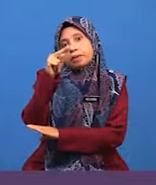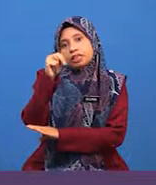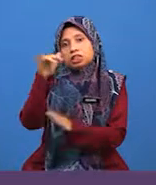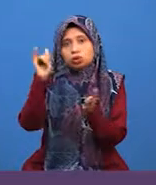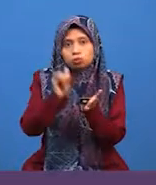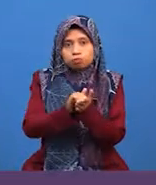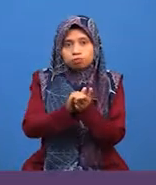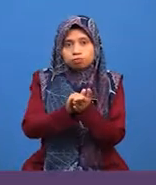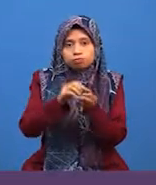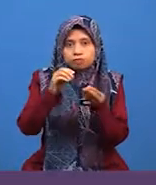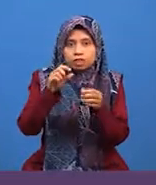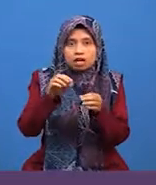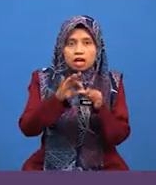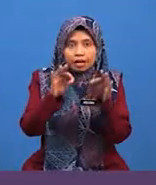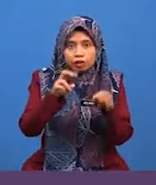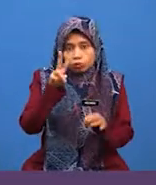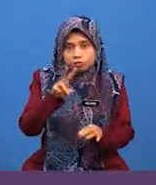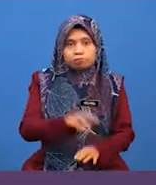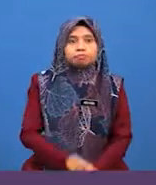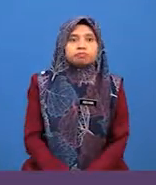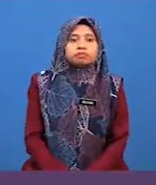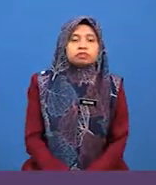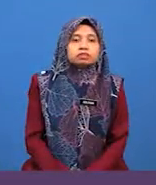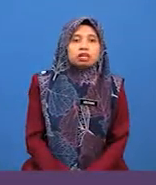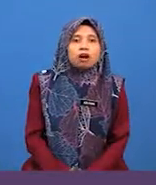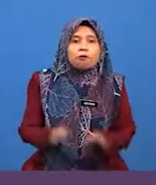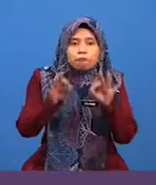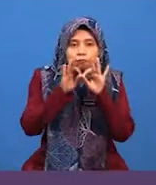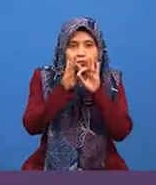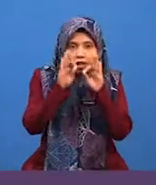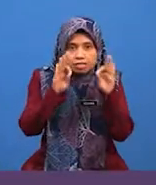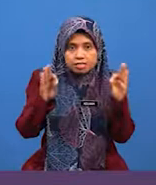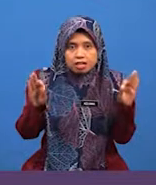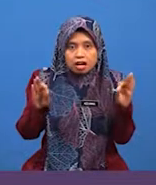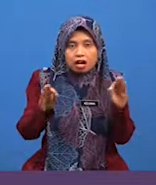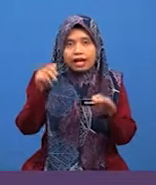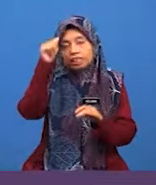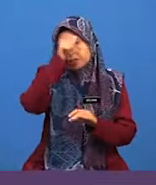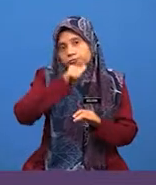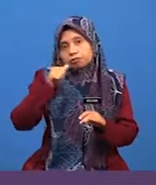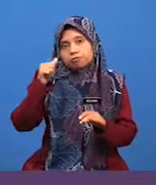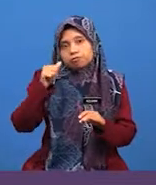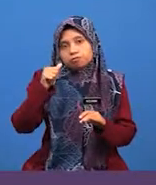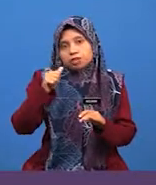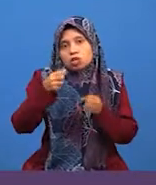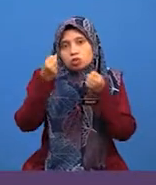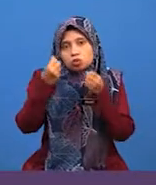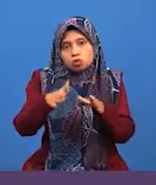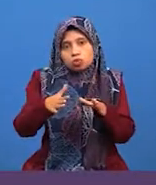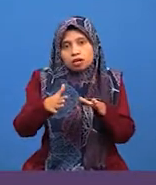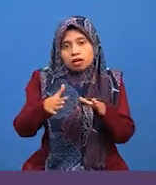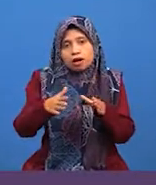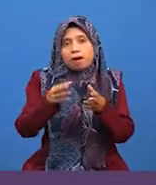Ayat yang kedua pula, frasa adjektifnya adalah sudah